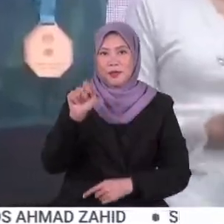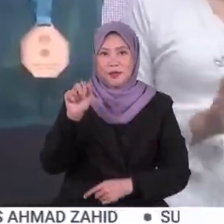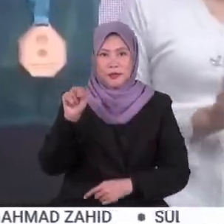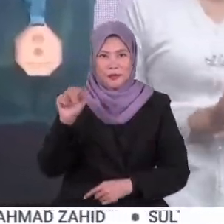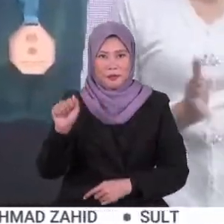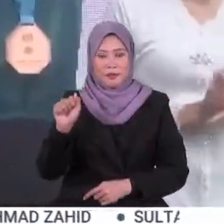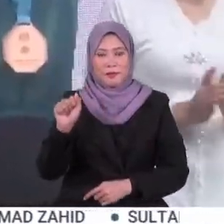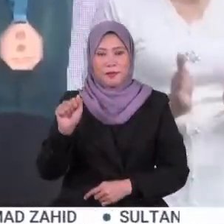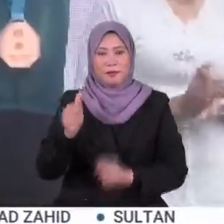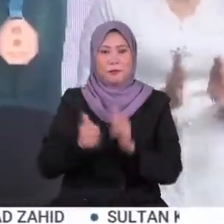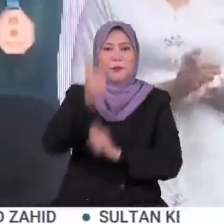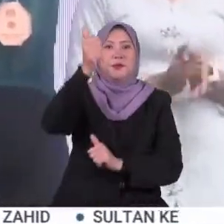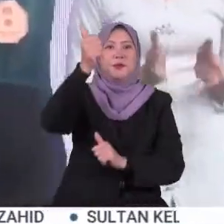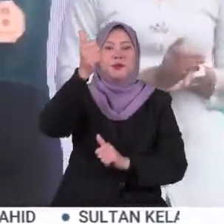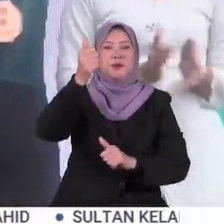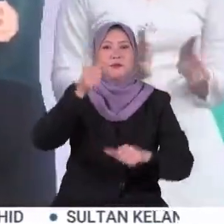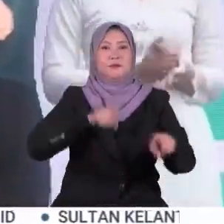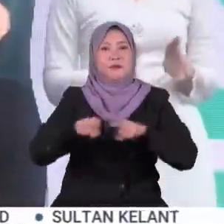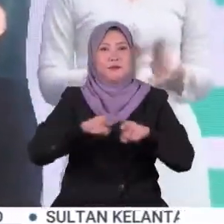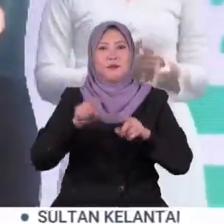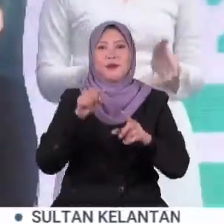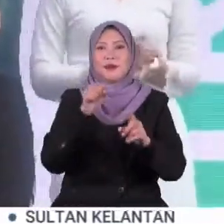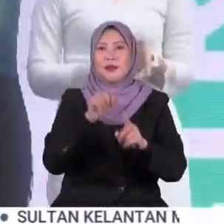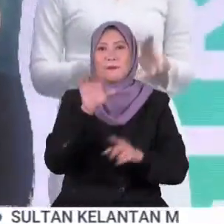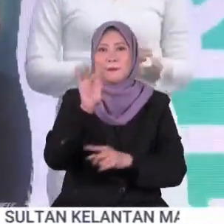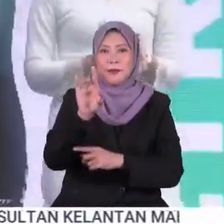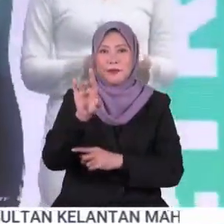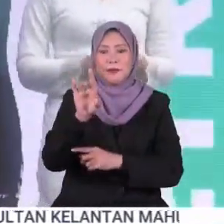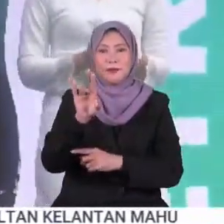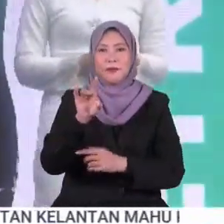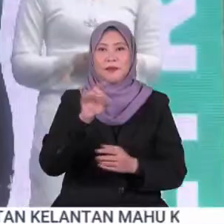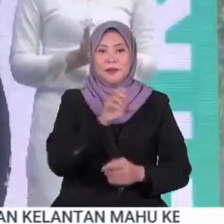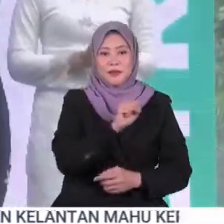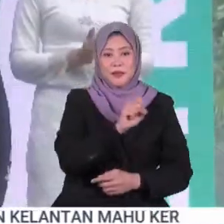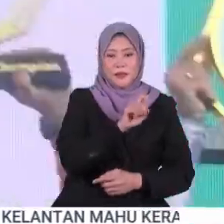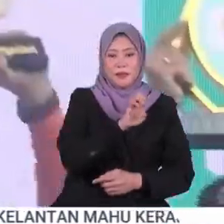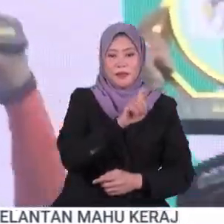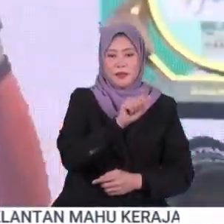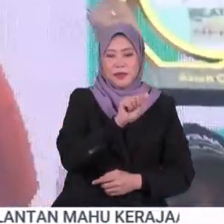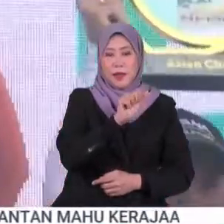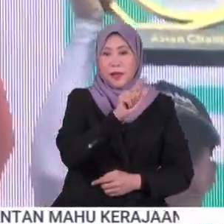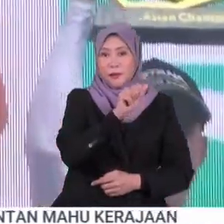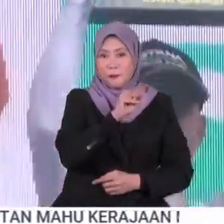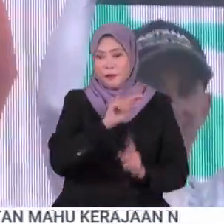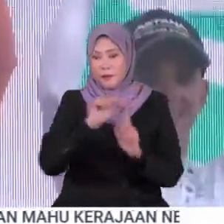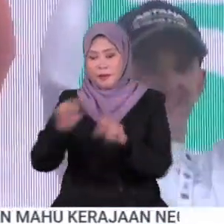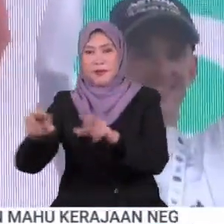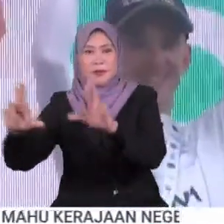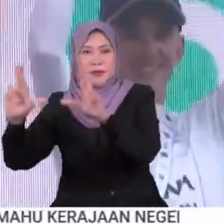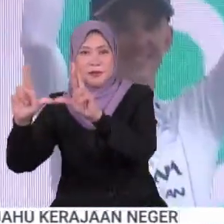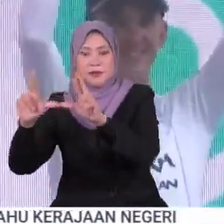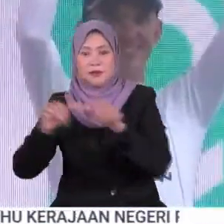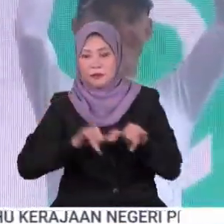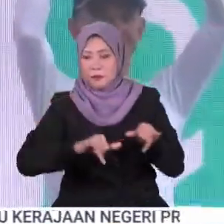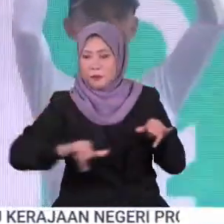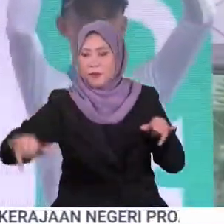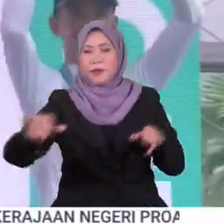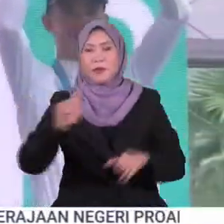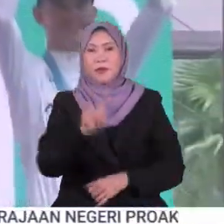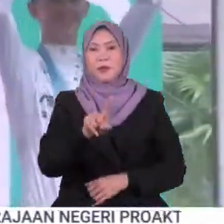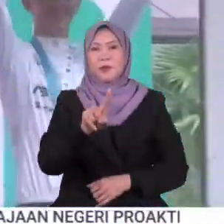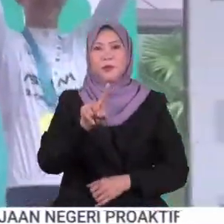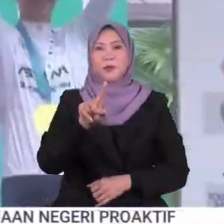Shrita, mengungguli saingan peringkat ke-8 dari Setia Alam ke KLCC, melibatkan jarak sejauh